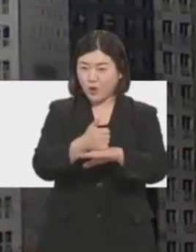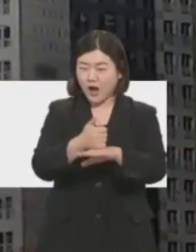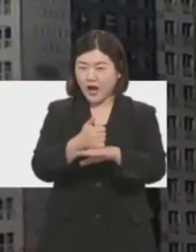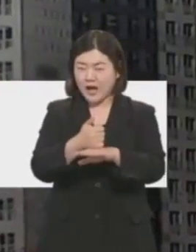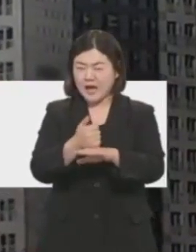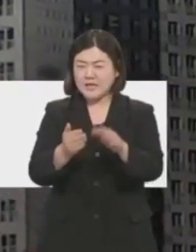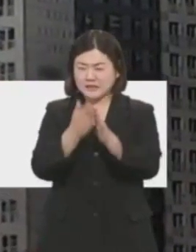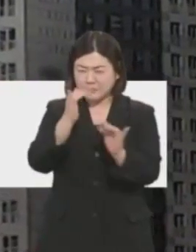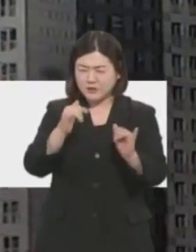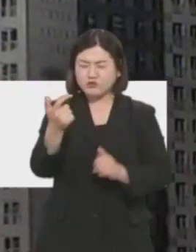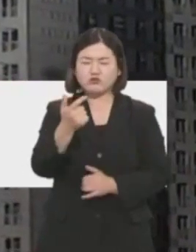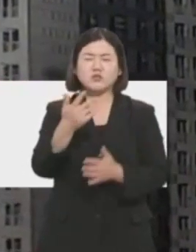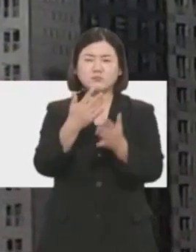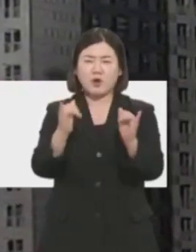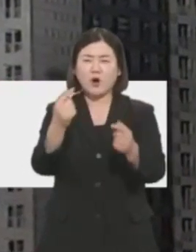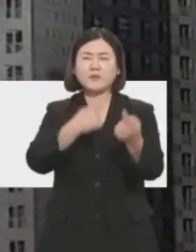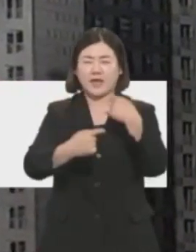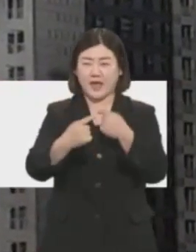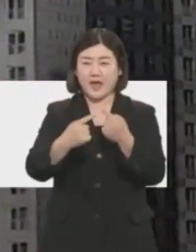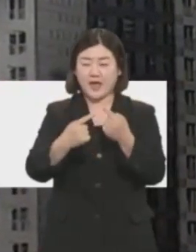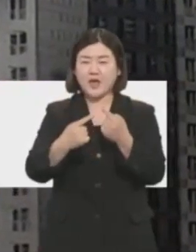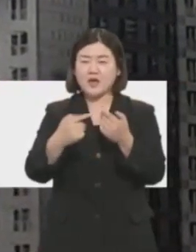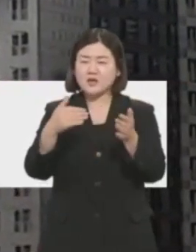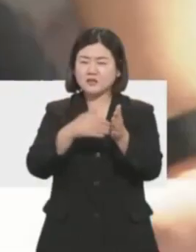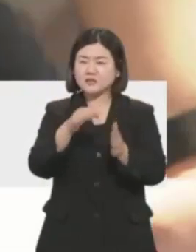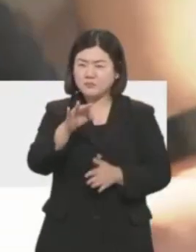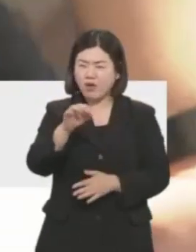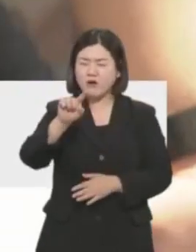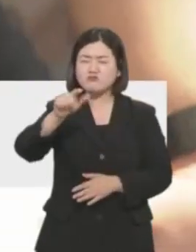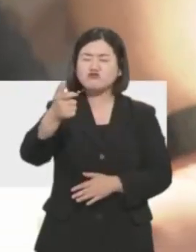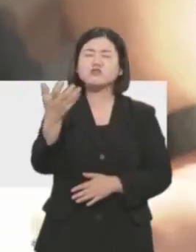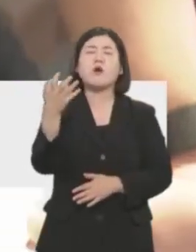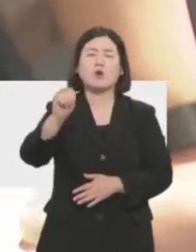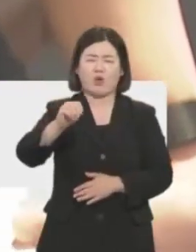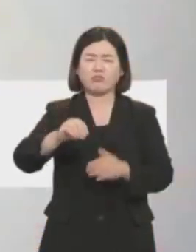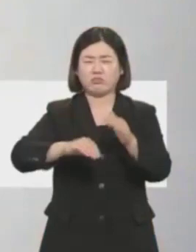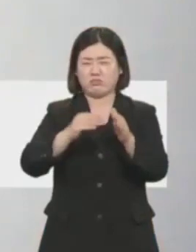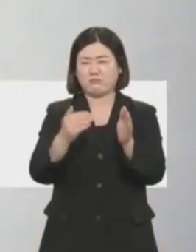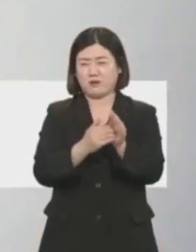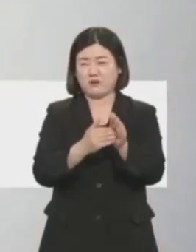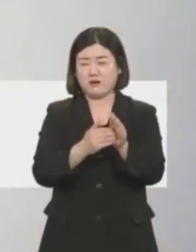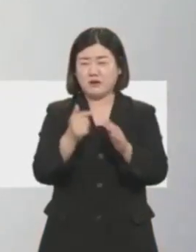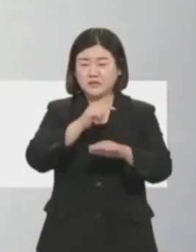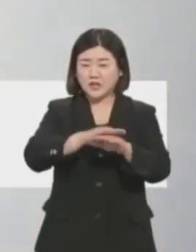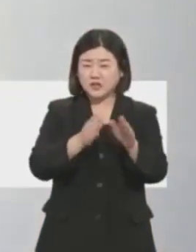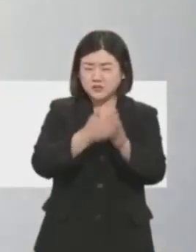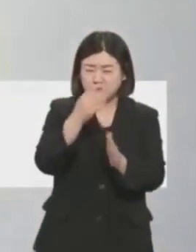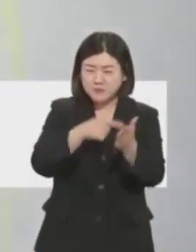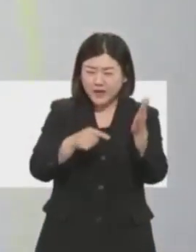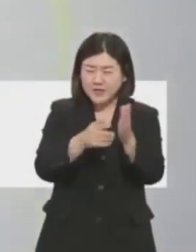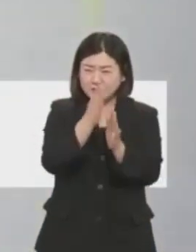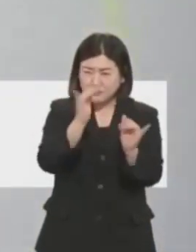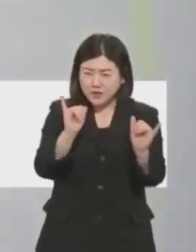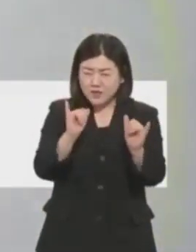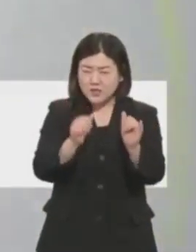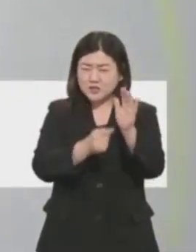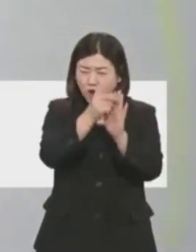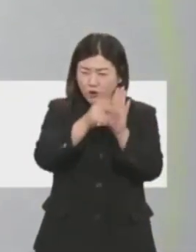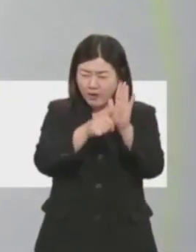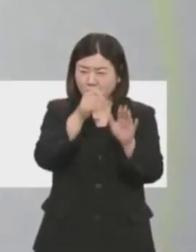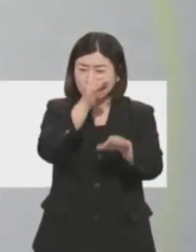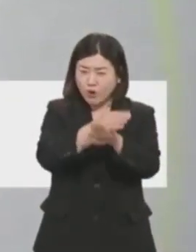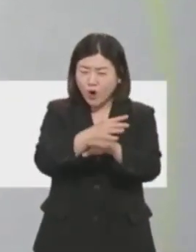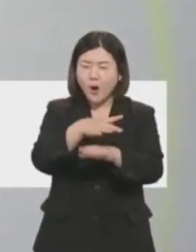결과 시민 60여명이 피해를 접수했고 피해 금액은 60억 원에 달했습니다 대전시는 PL 시민들이 경매와